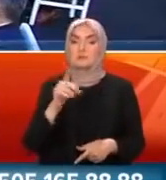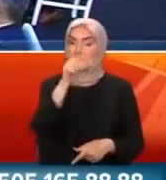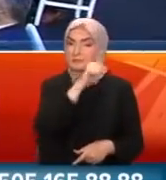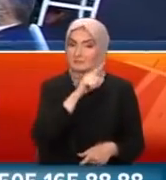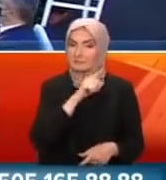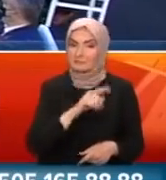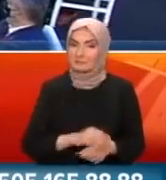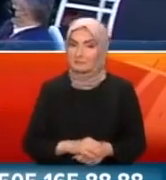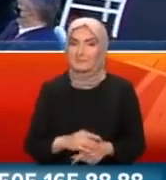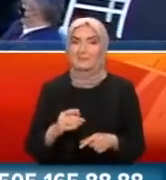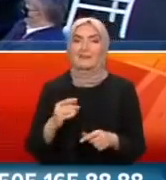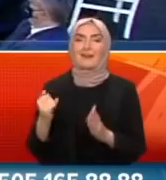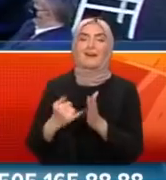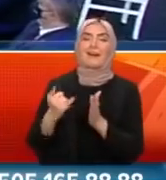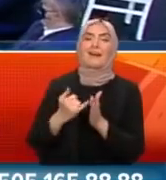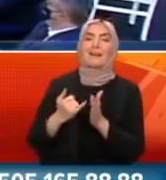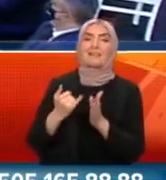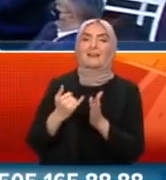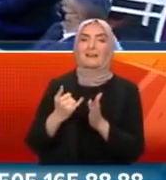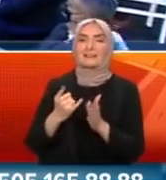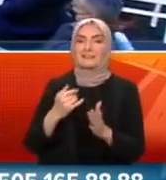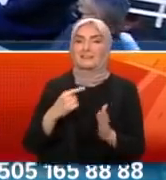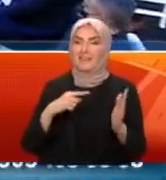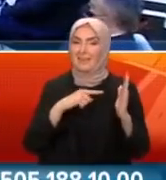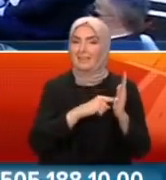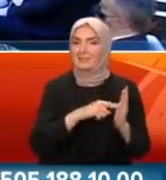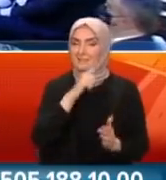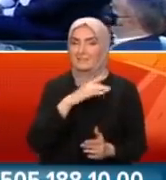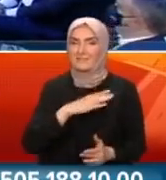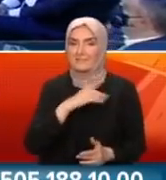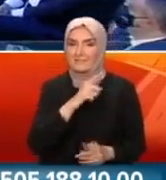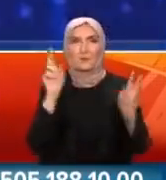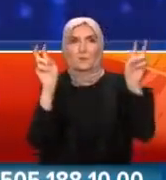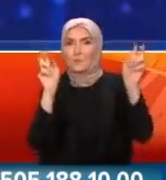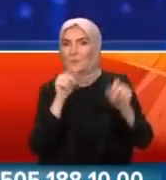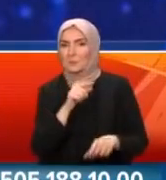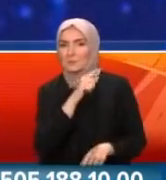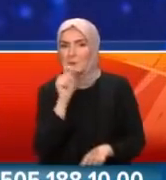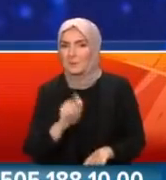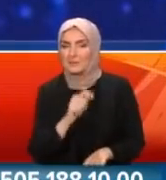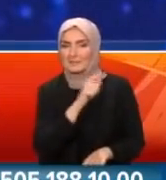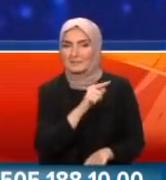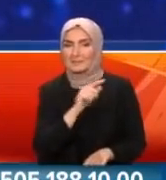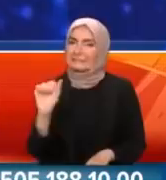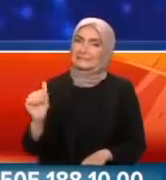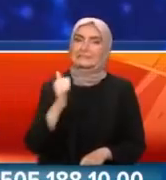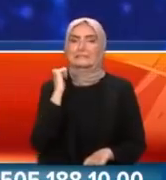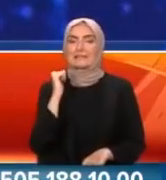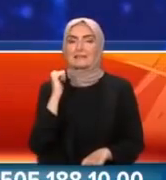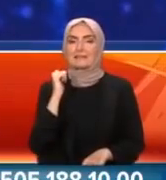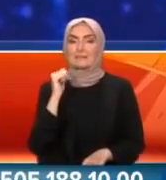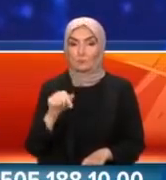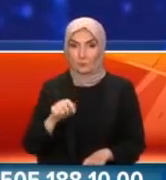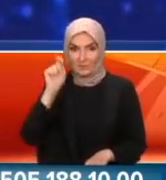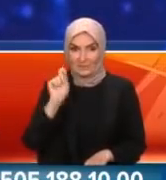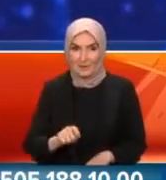bulamazsınız dalga geçmek niyetiyle attıkları manşetlerin hepsi döndü dolaştı atanların